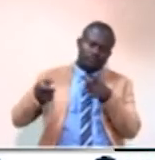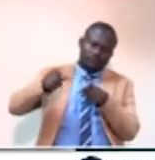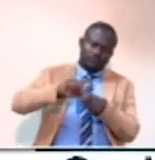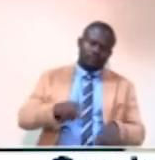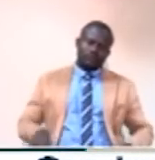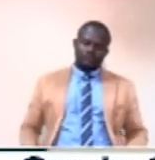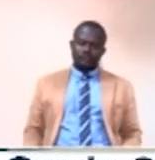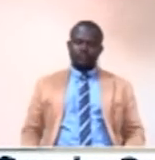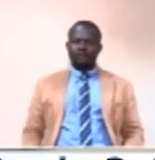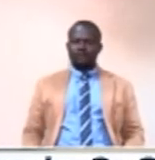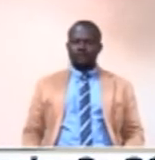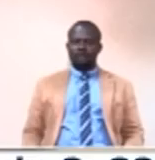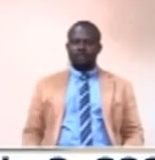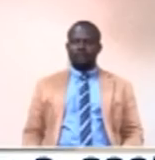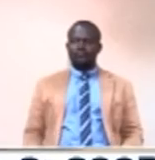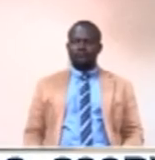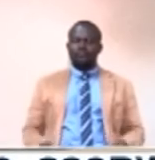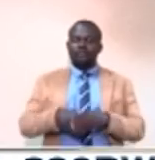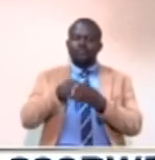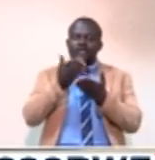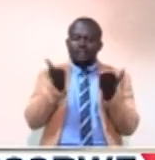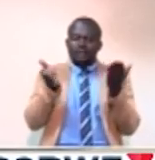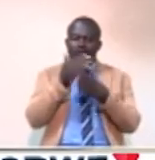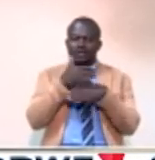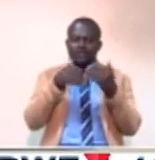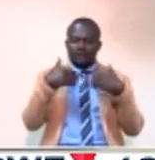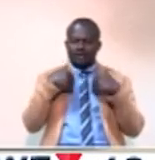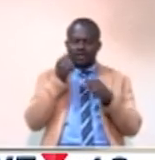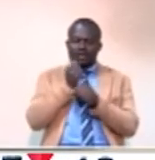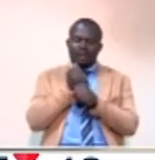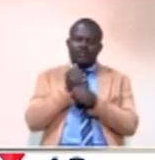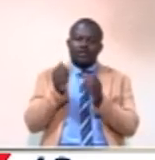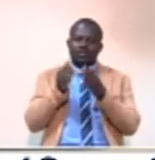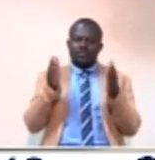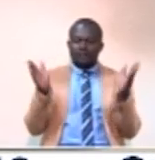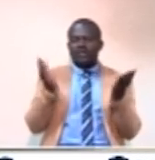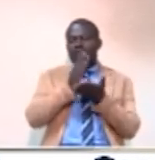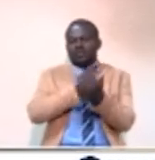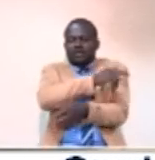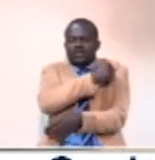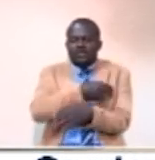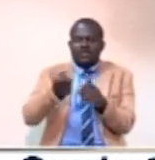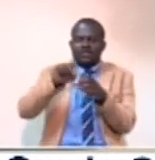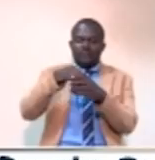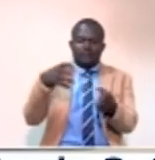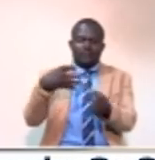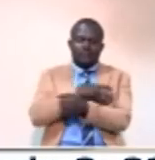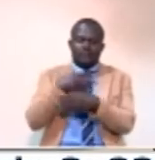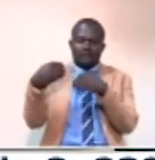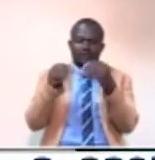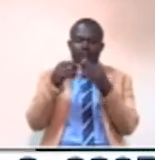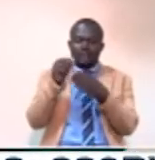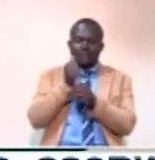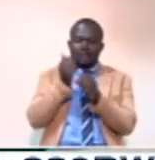Icyo Minisiteri y'Ubuzima yakoze no gufungura bimwe mu bigo byo mu ntara, hari ibitaro byongereye ubushobozi yaba mu bikoresho,